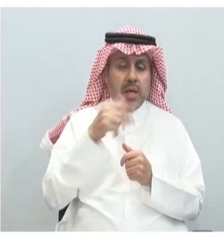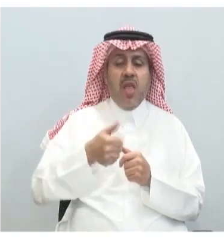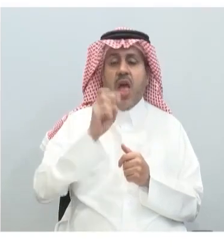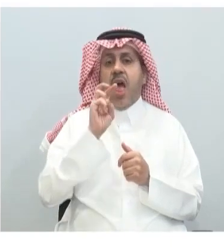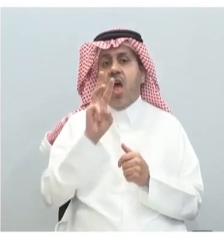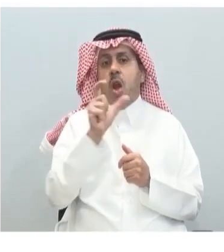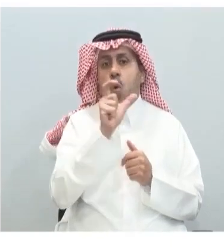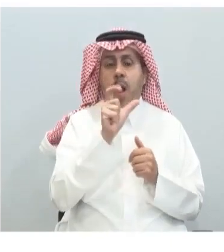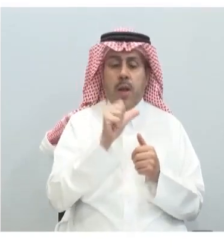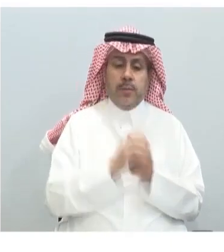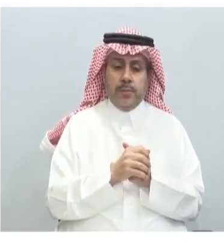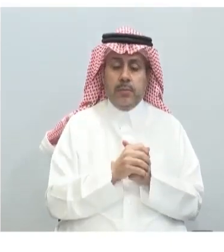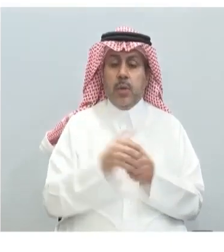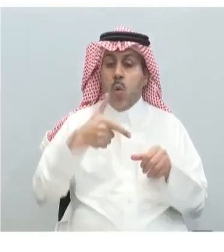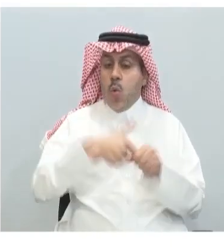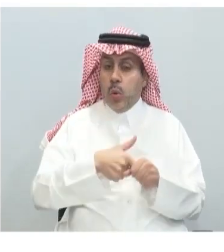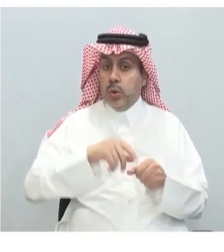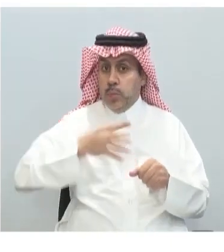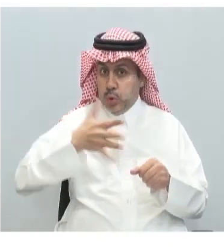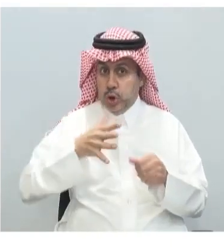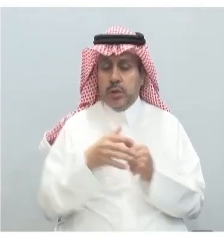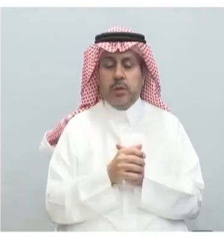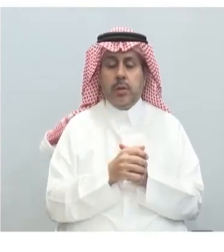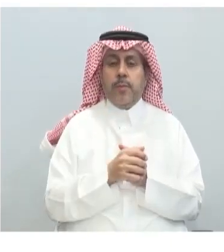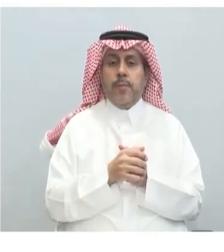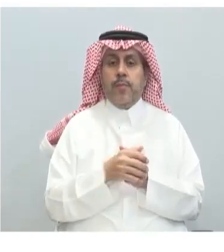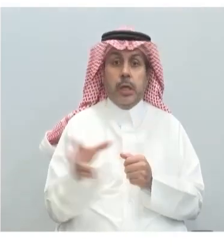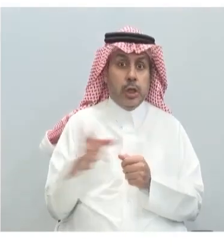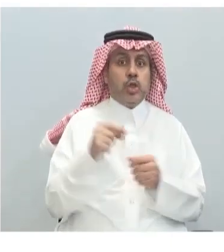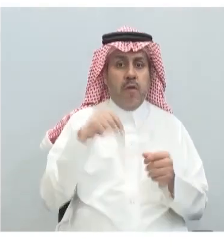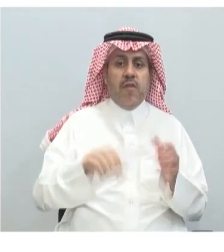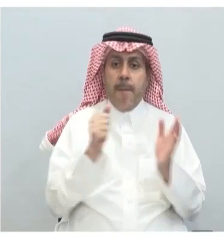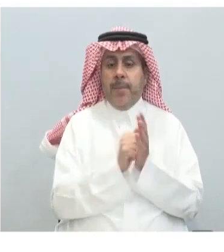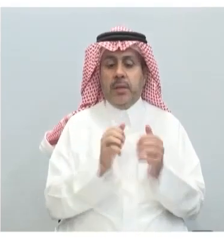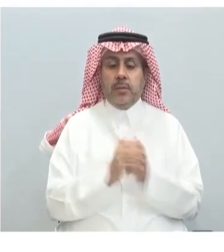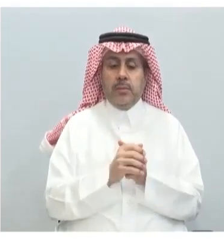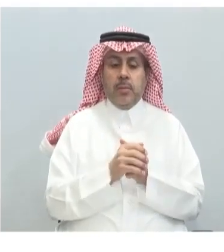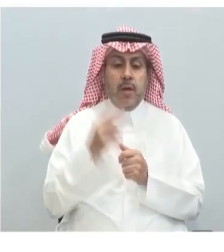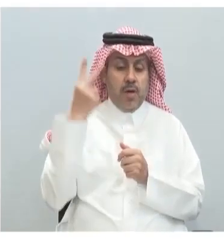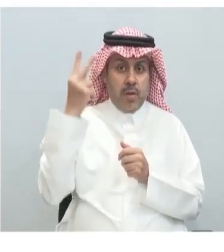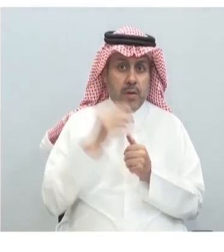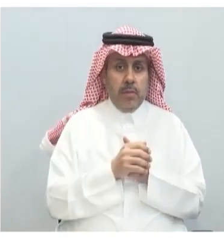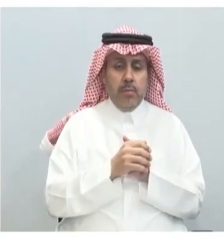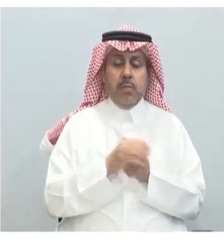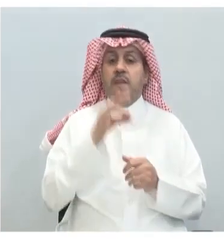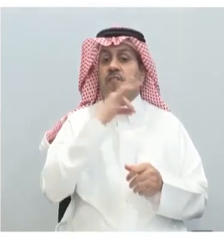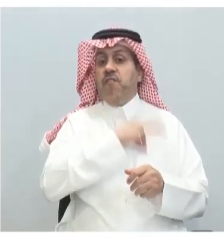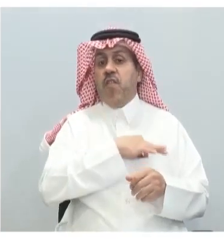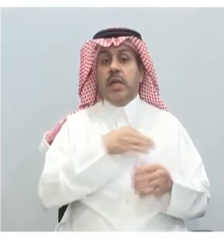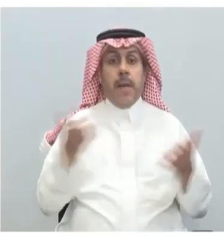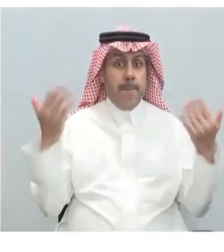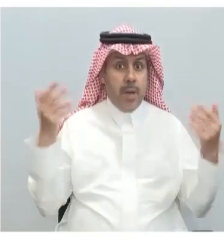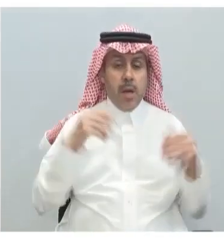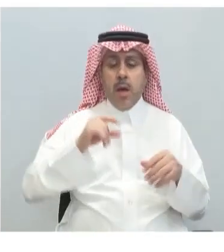الايثانول طبعا وقود متجدد يمكن انتاجه في المنزل بالنسبه للفقره الثانيه فائده بيئيه يقلل